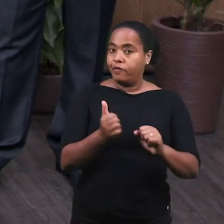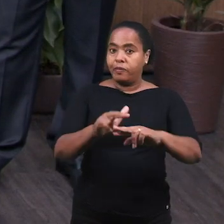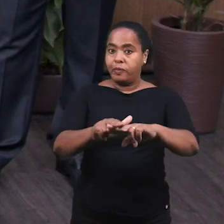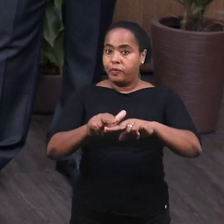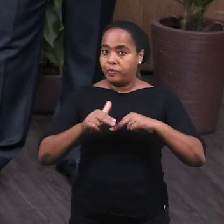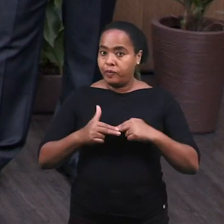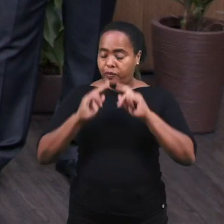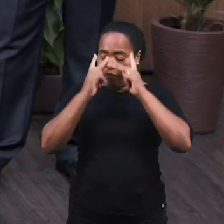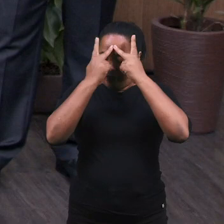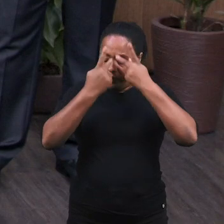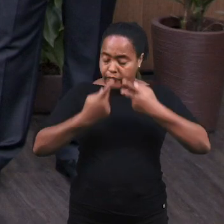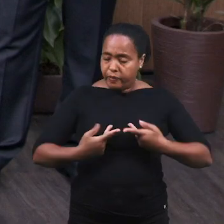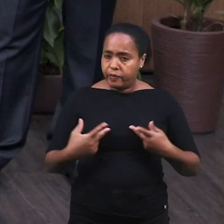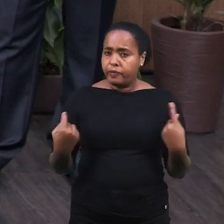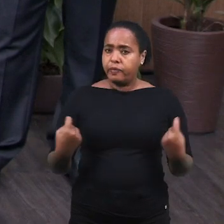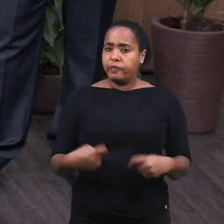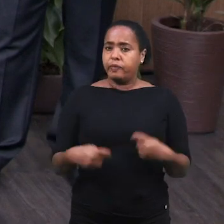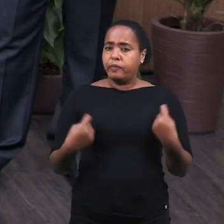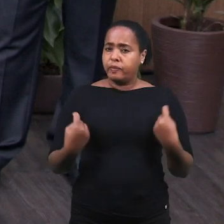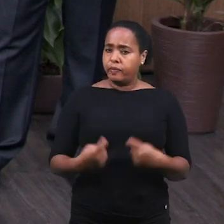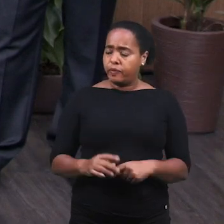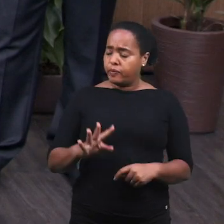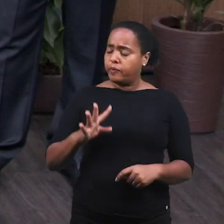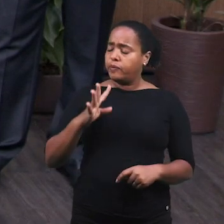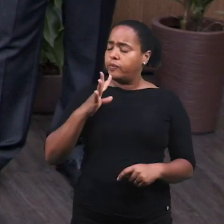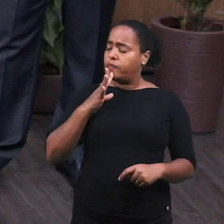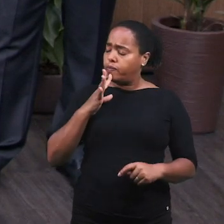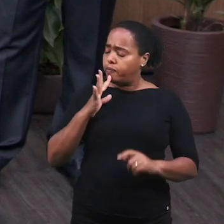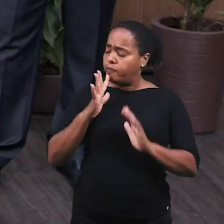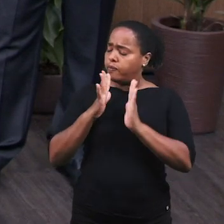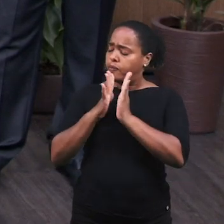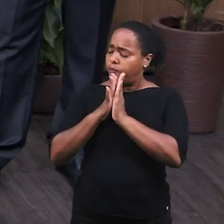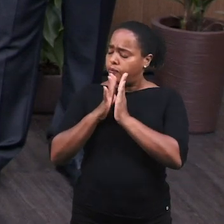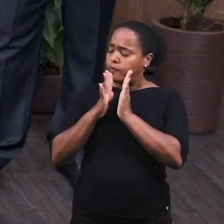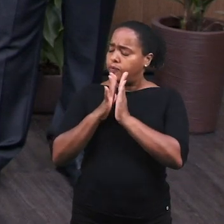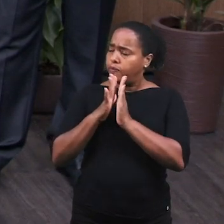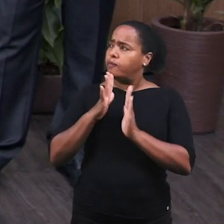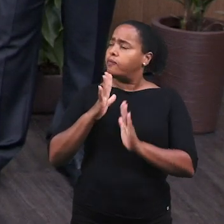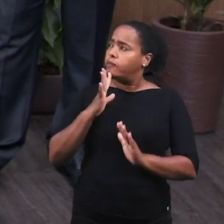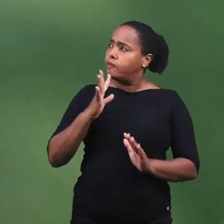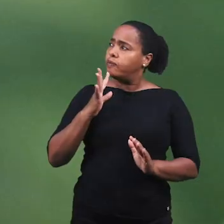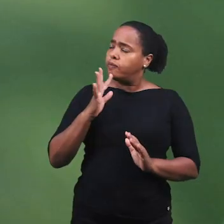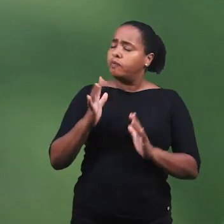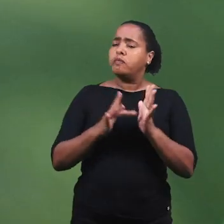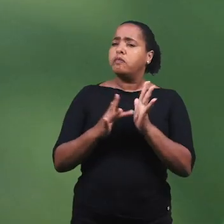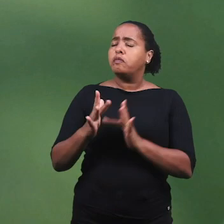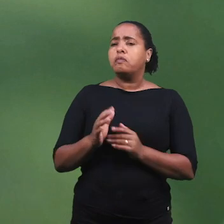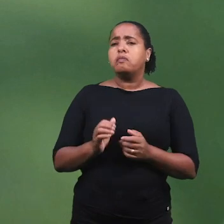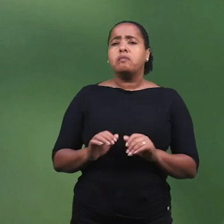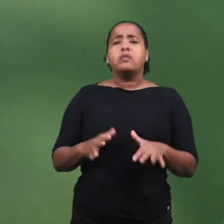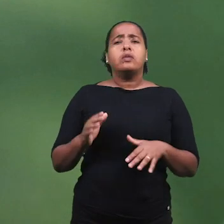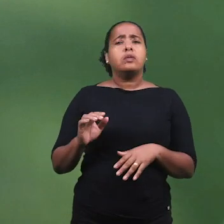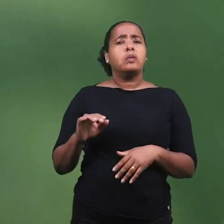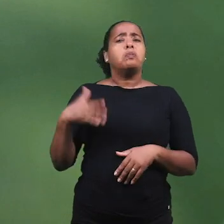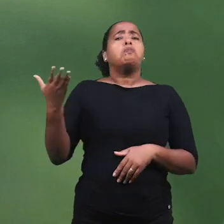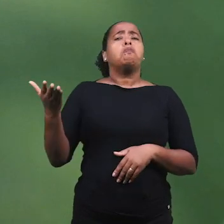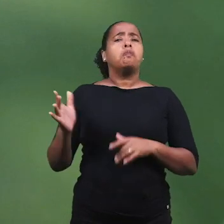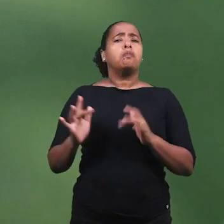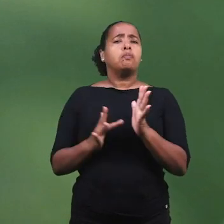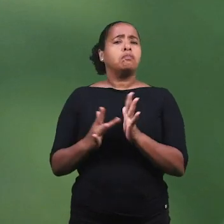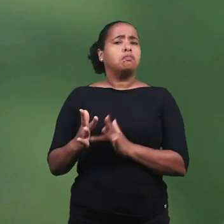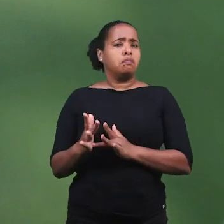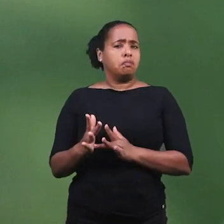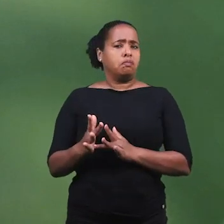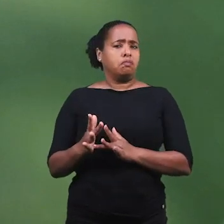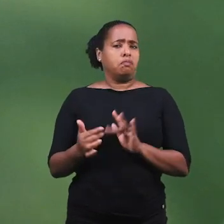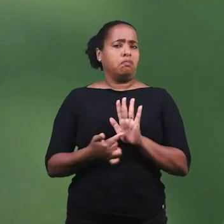незаменимое. Его невозможно заменять. Поэтому человек должен искать, стараться познать